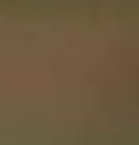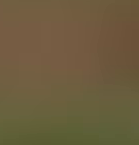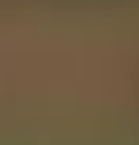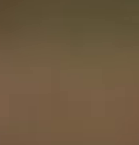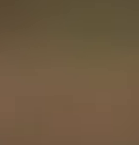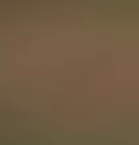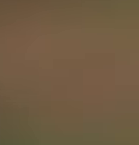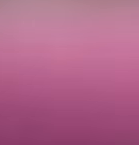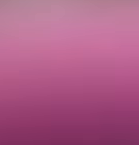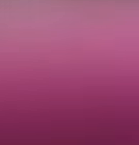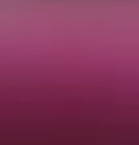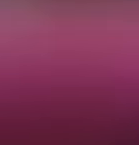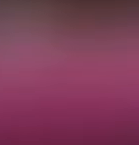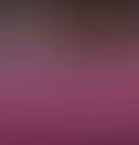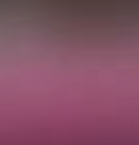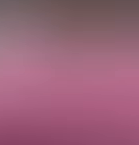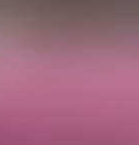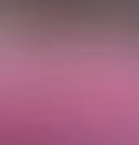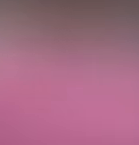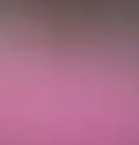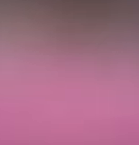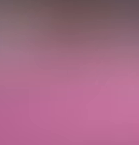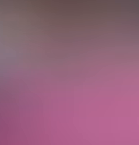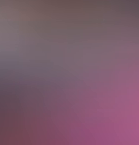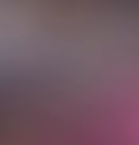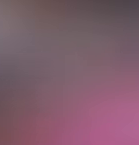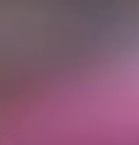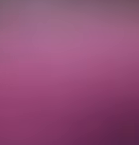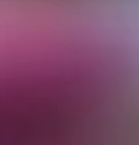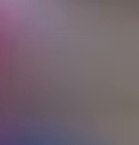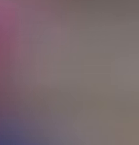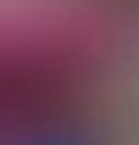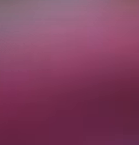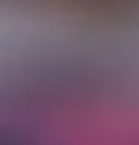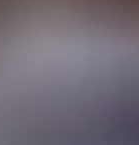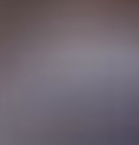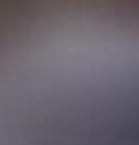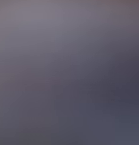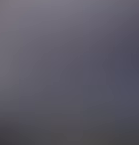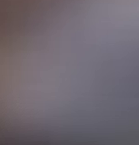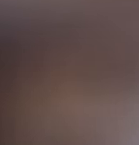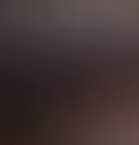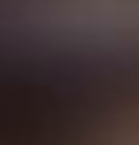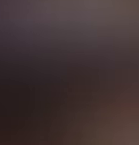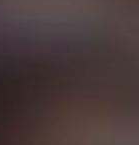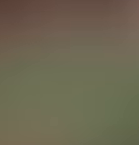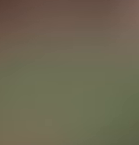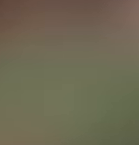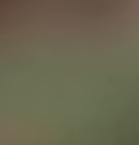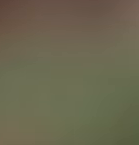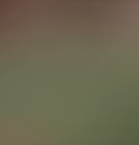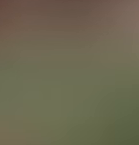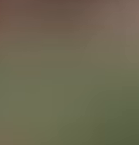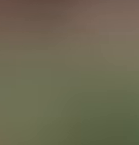arah Tebing Tinggi menuju ke Kuala Tanjung saat melintasi lokasi. Akibatnya minibus tertabrak dan sempat terseret hingga 400